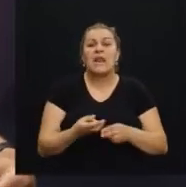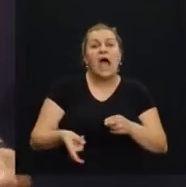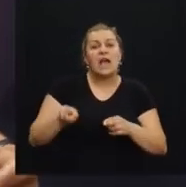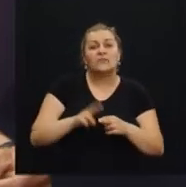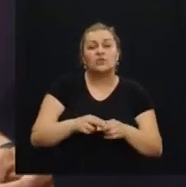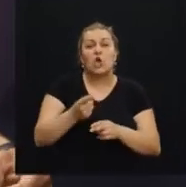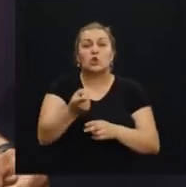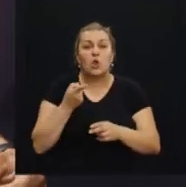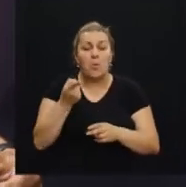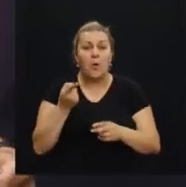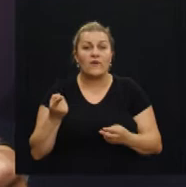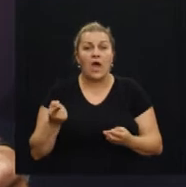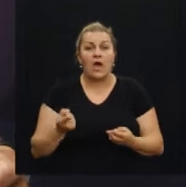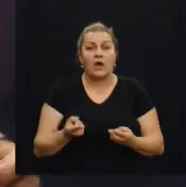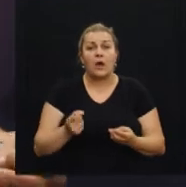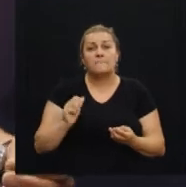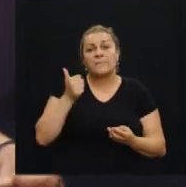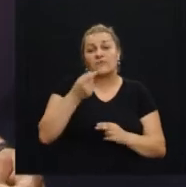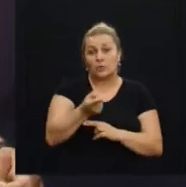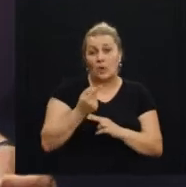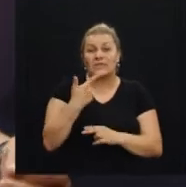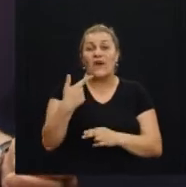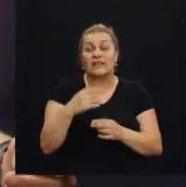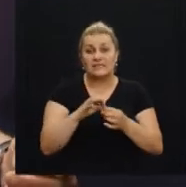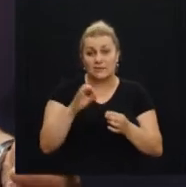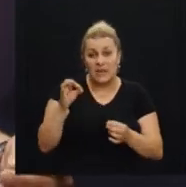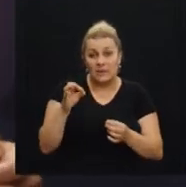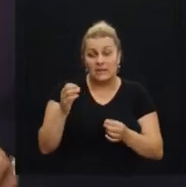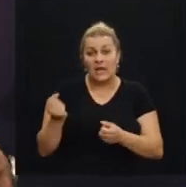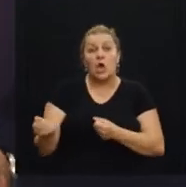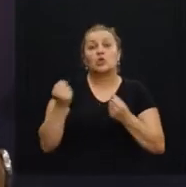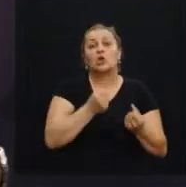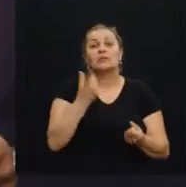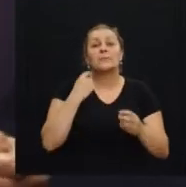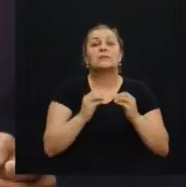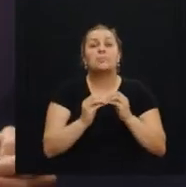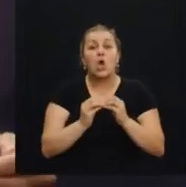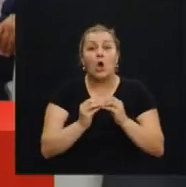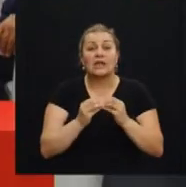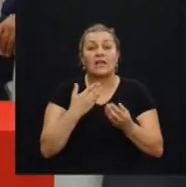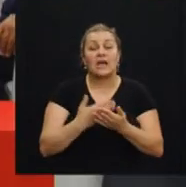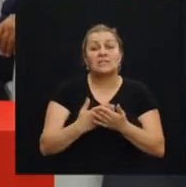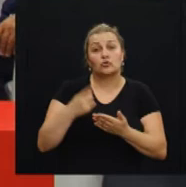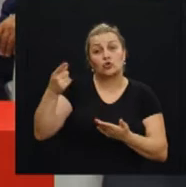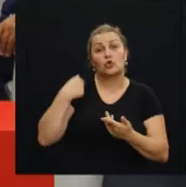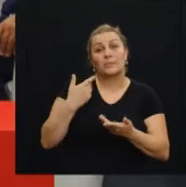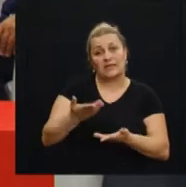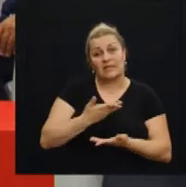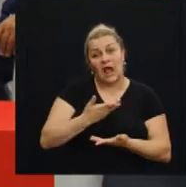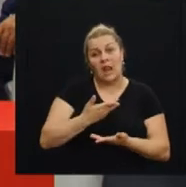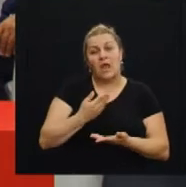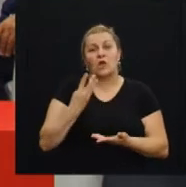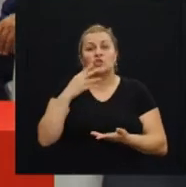najviše topova, znači, prvi top 20 mm donio sam ga iz Biograda jer su mi Biograđani dali. Njima sam odveo